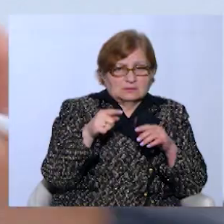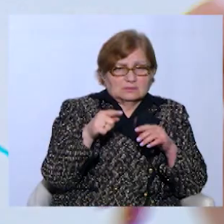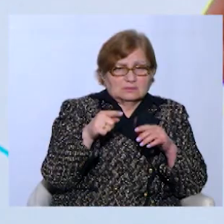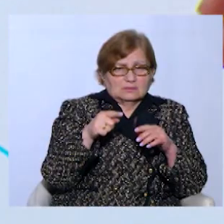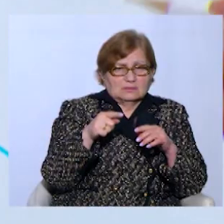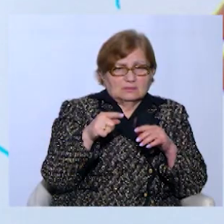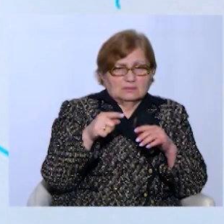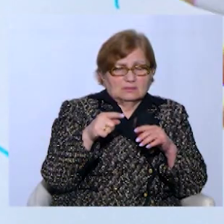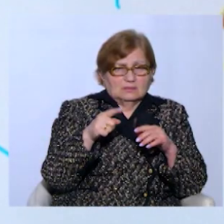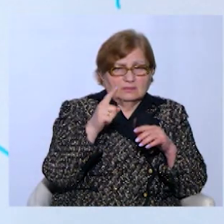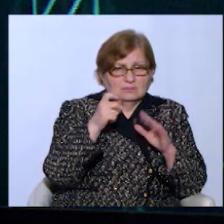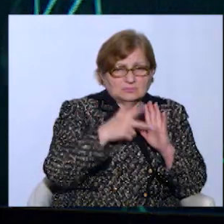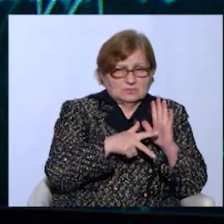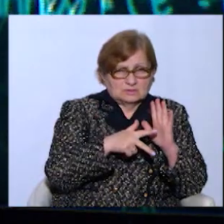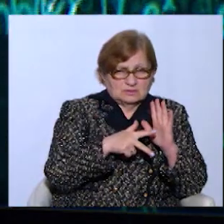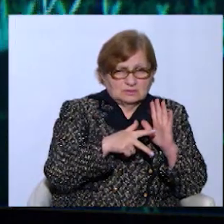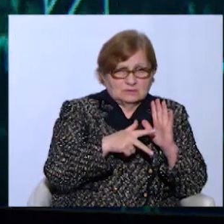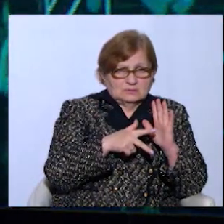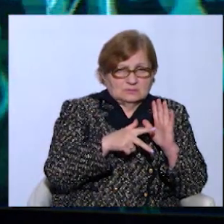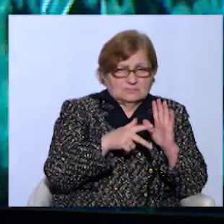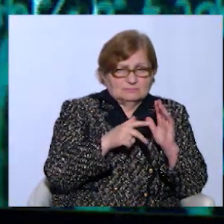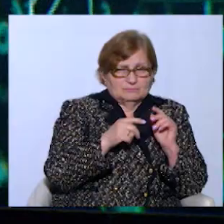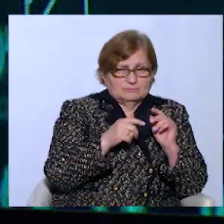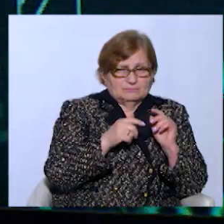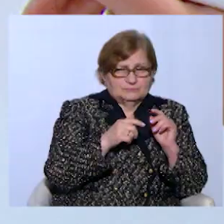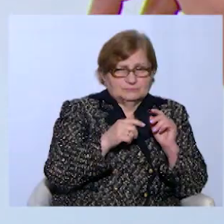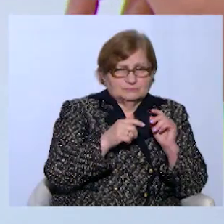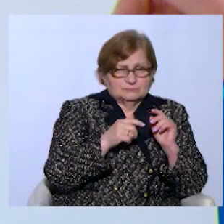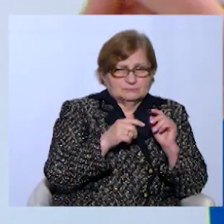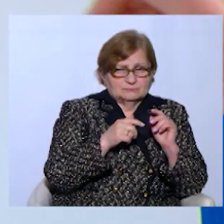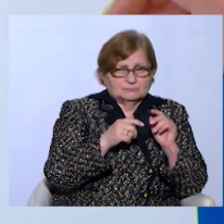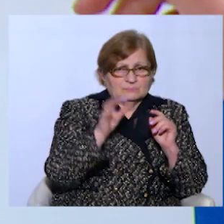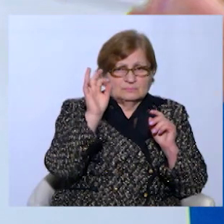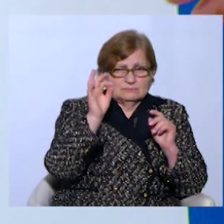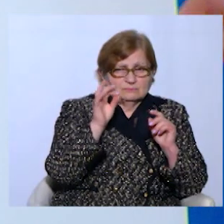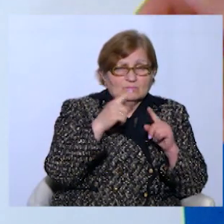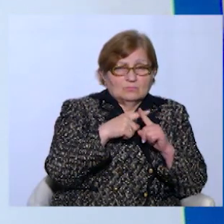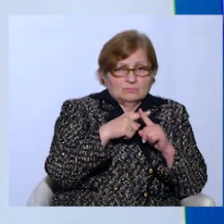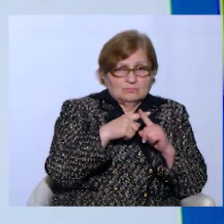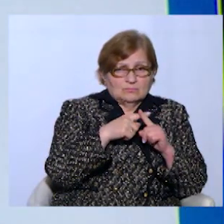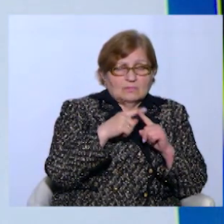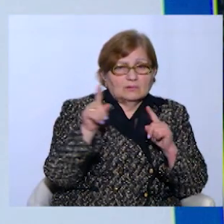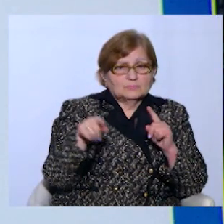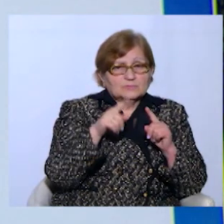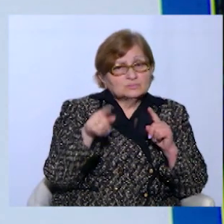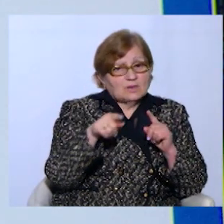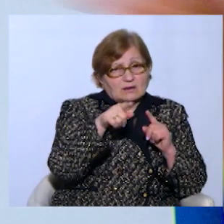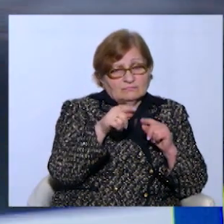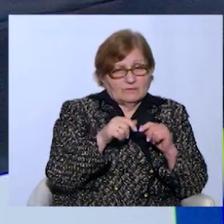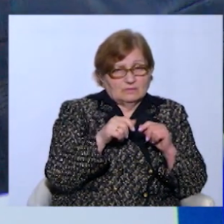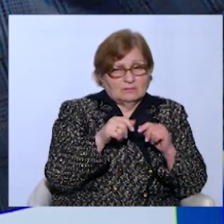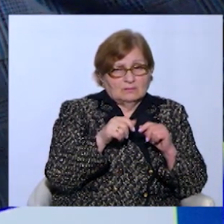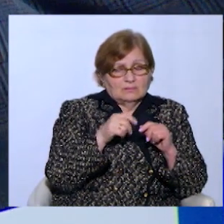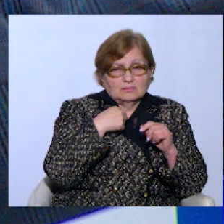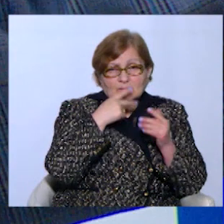მთლიანი კუთხე იქნება 180 შემთხვევით შემეხე 180 გრადუსი პლუს ალფა.